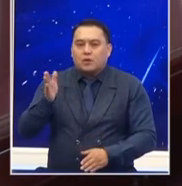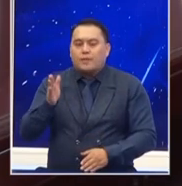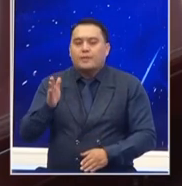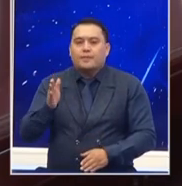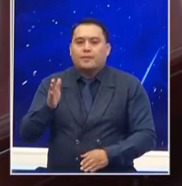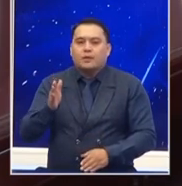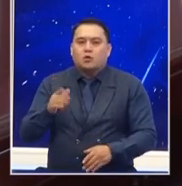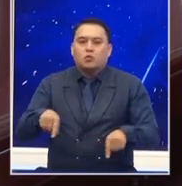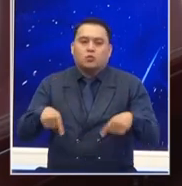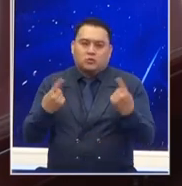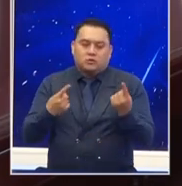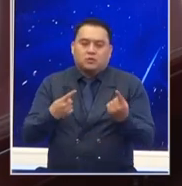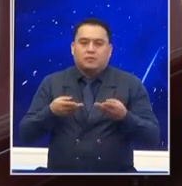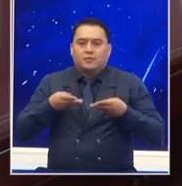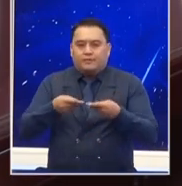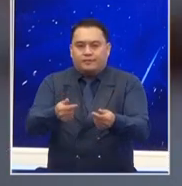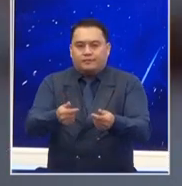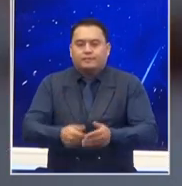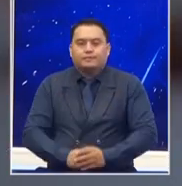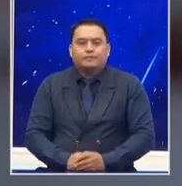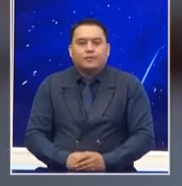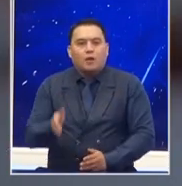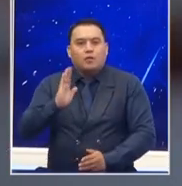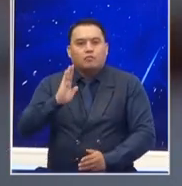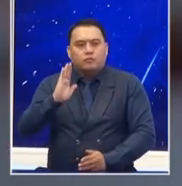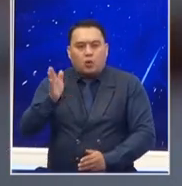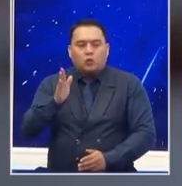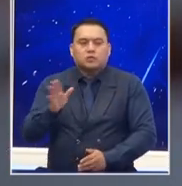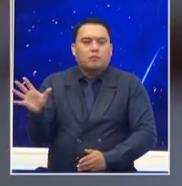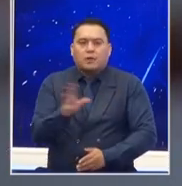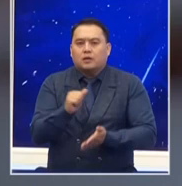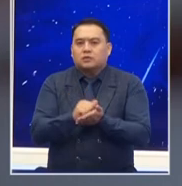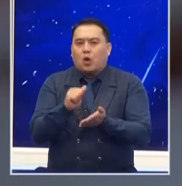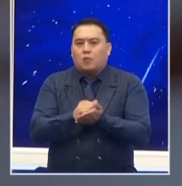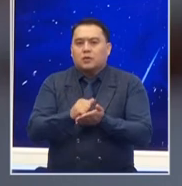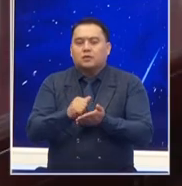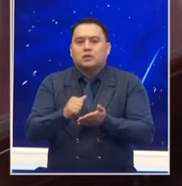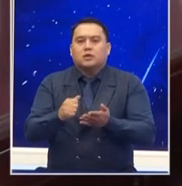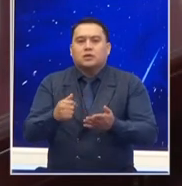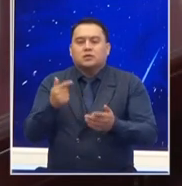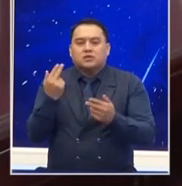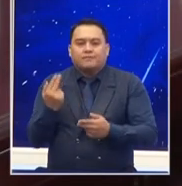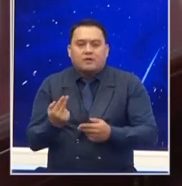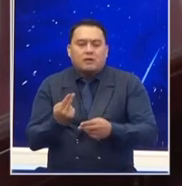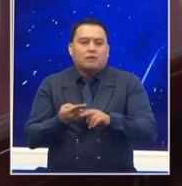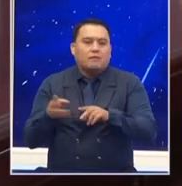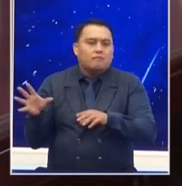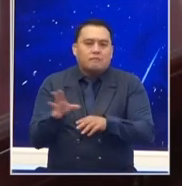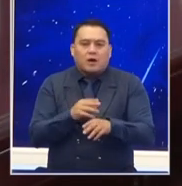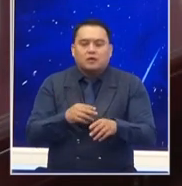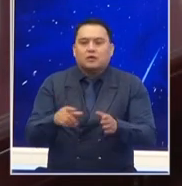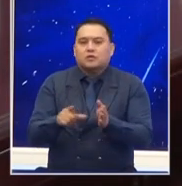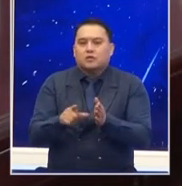экономиканың жоғарылауына тікелей әсер етеді. Болашақта егер барлық осы құжаттарды цифрландыратын болсақ, біз салық